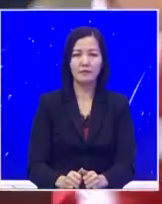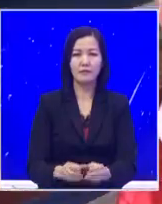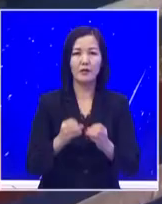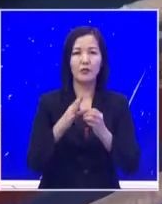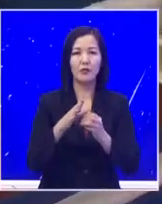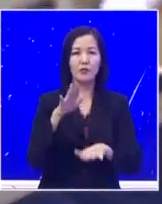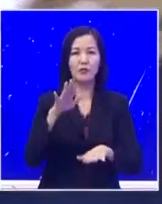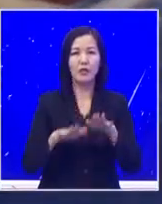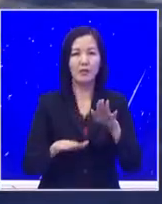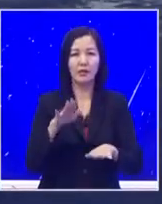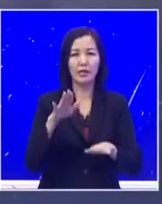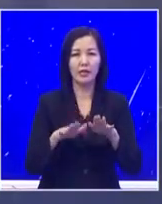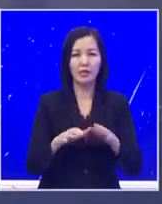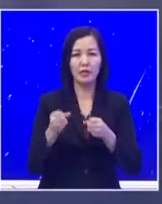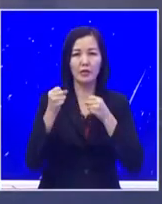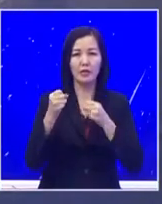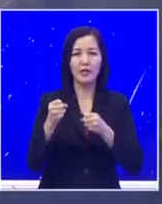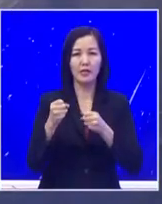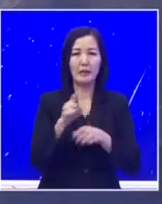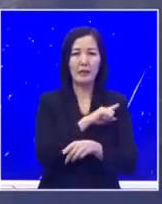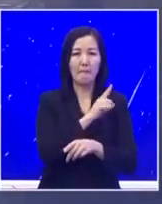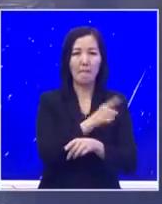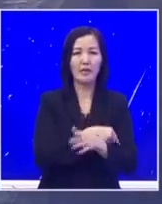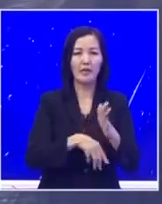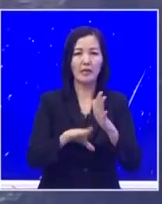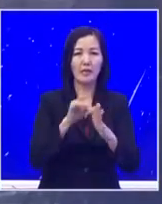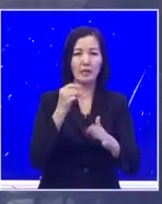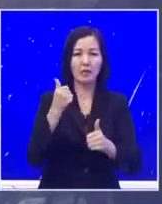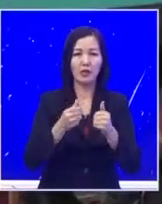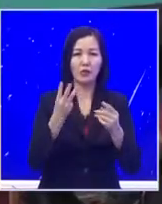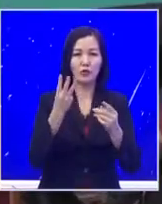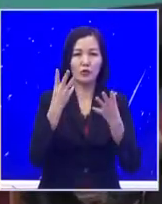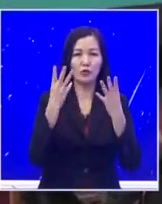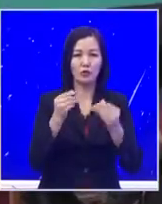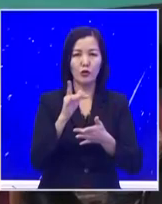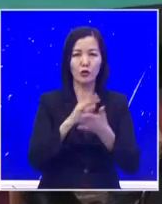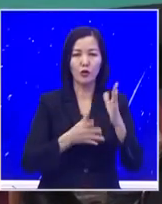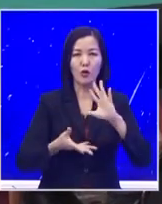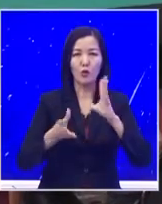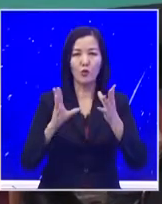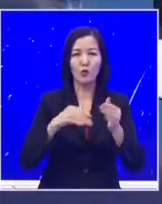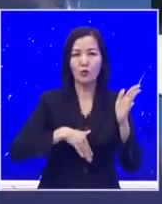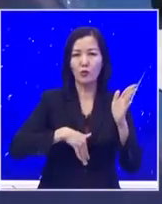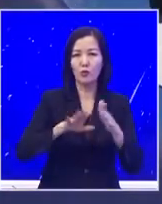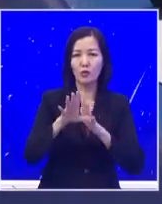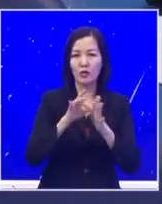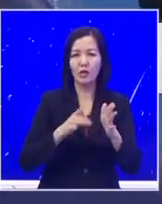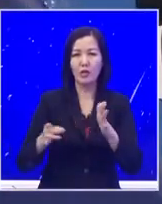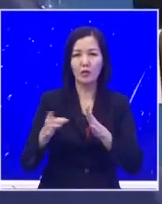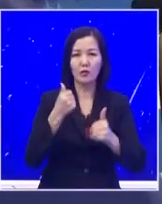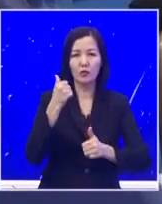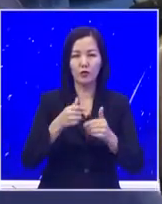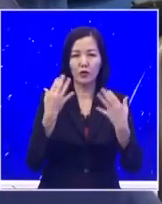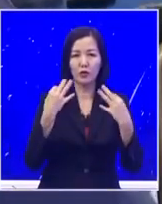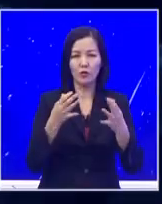Он төрт салмақ дәрежесі бойынша былғары қолғап шеберлері мықтыларын анықтап жатыр. Жарыс 3 күнге созылады. Қорытындысы бойынша үздіктер іріктеліп,